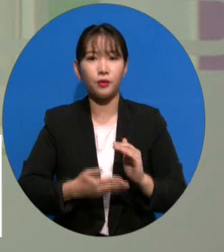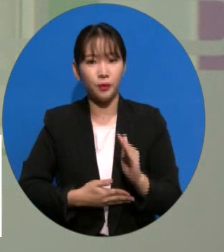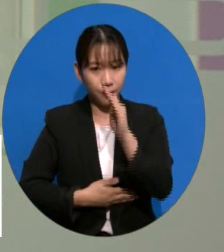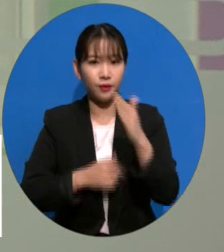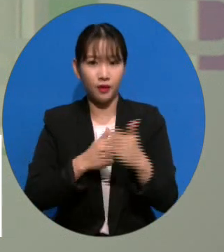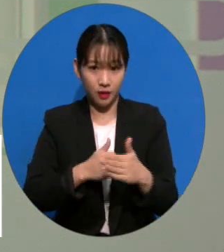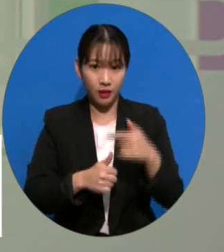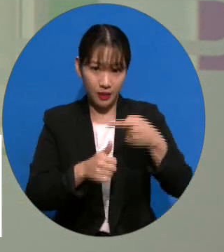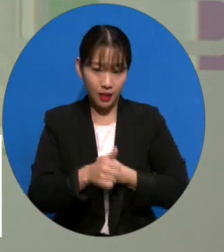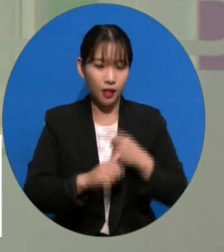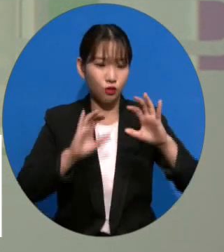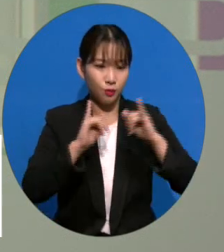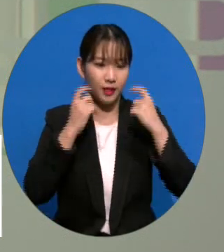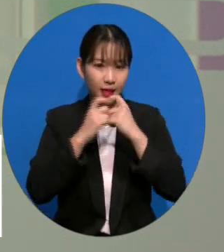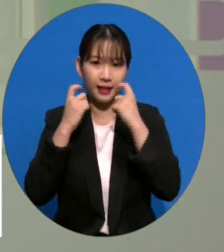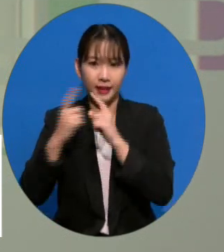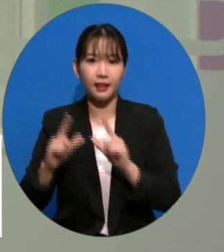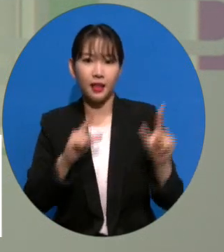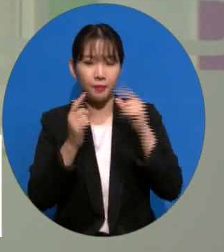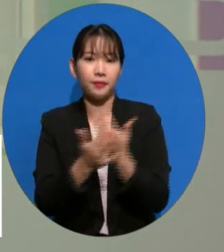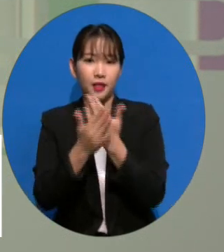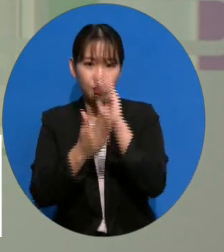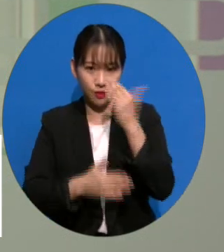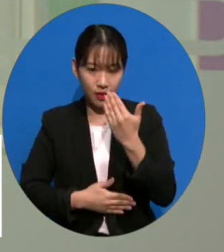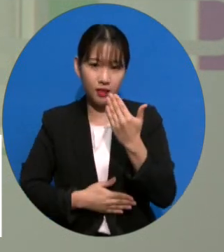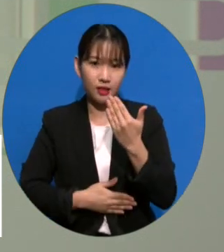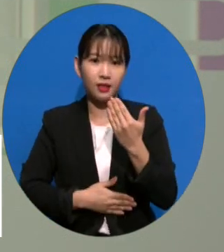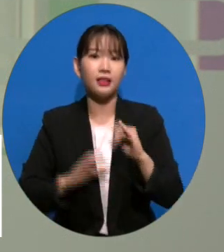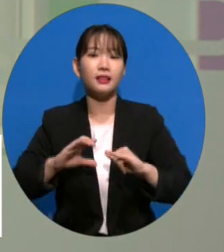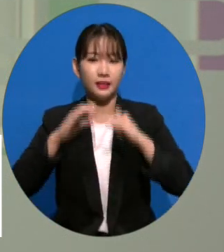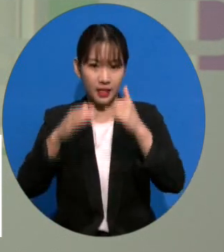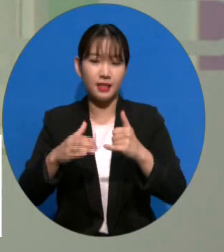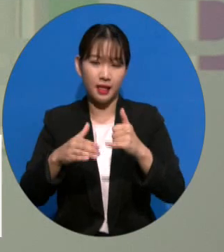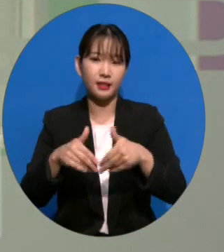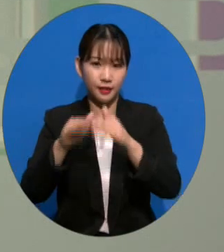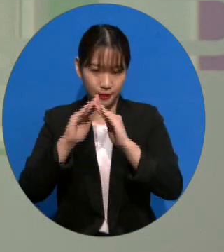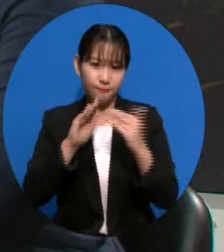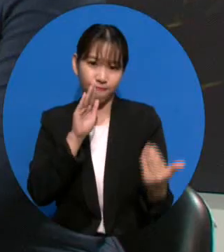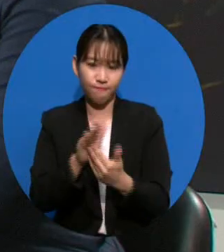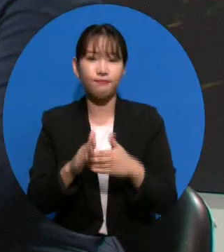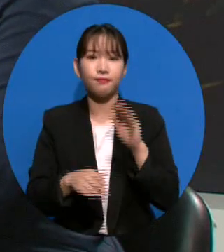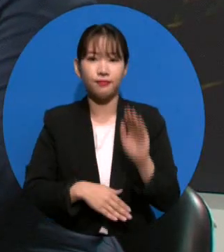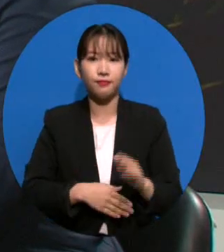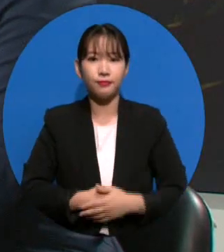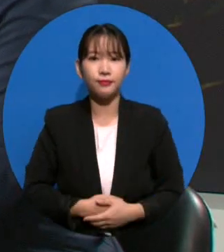국민 개개인의 삶도 높아지는 그런 산업세 추미애 만들어내겠습니다.